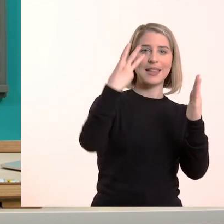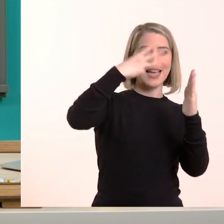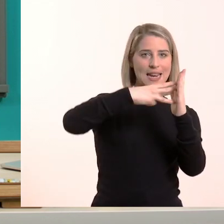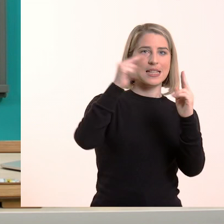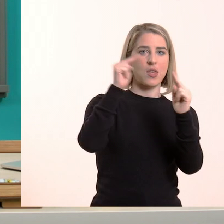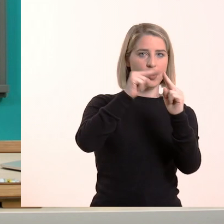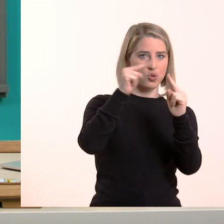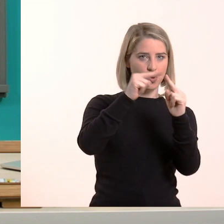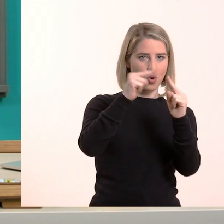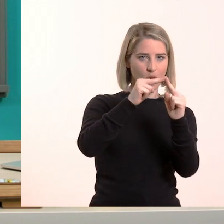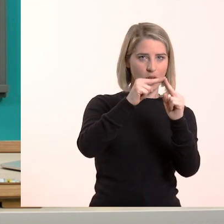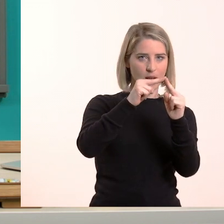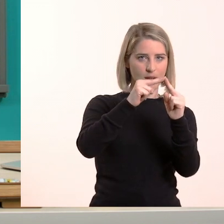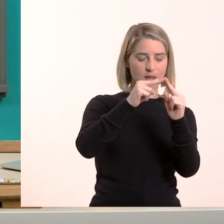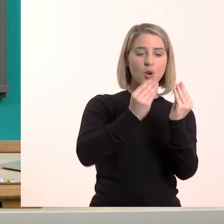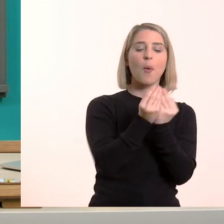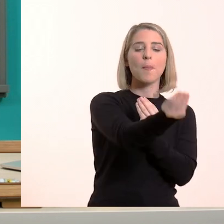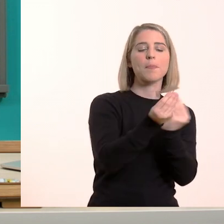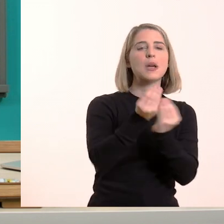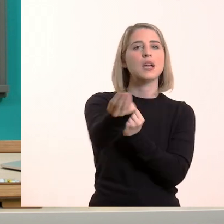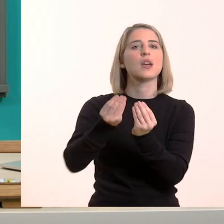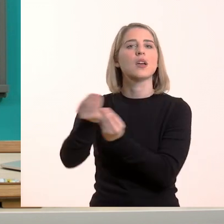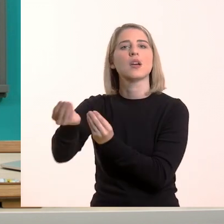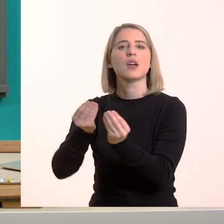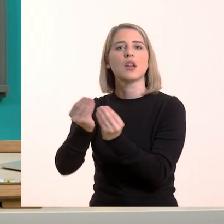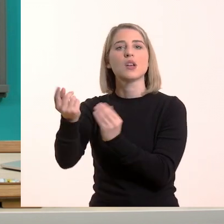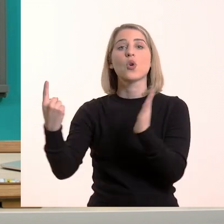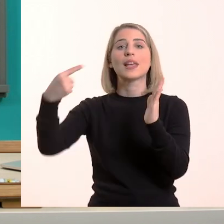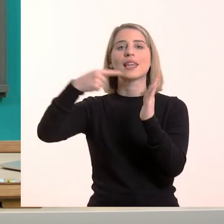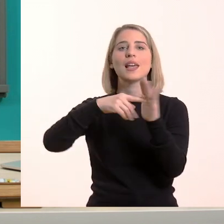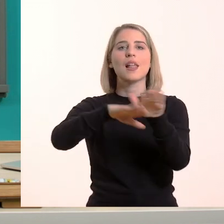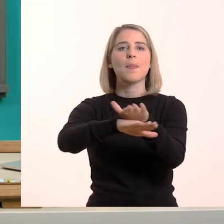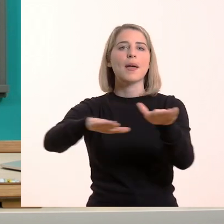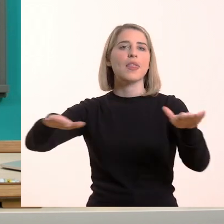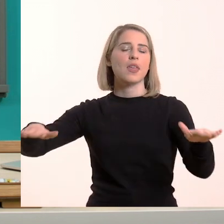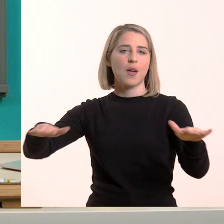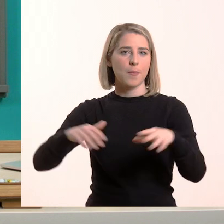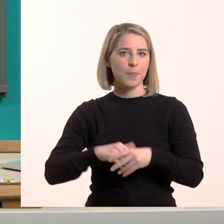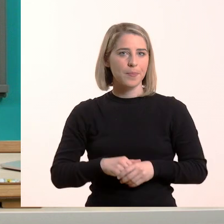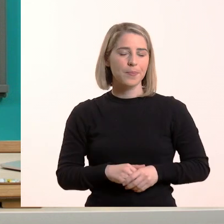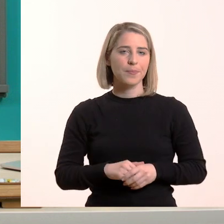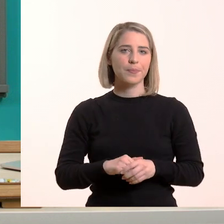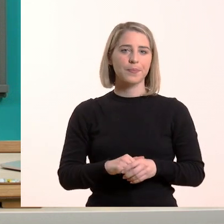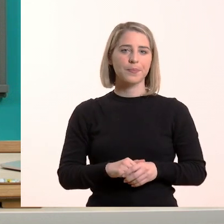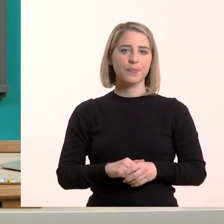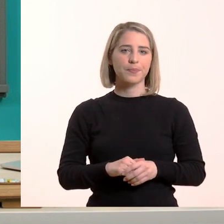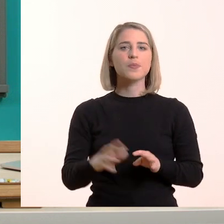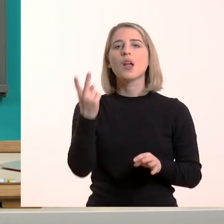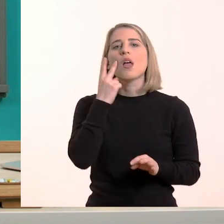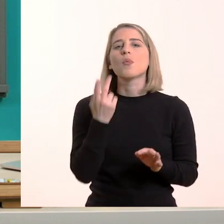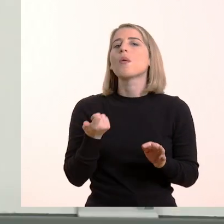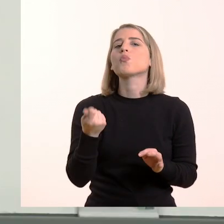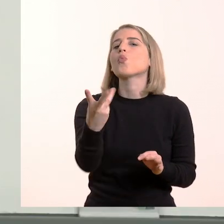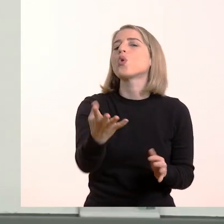σοκολάτες, τις μοιράζω σε 1.000 παιδιά. Για να δούμε τώρα πόσες θα